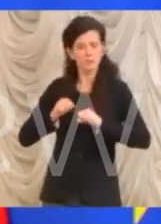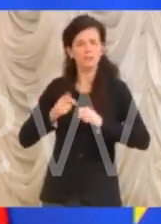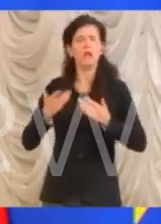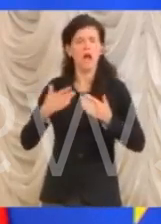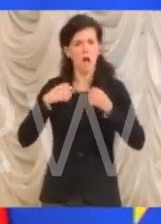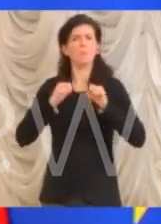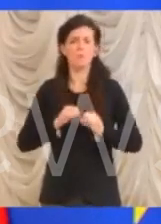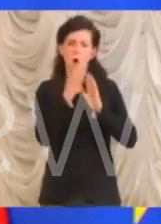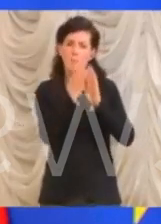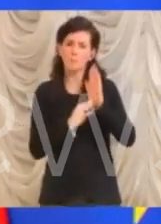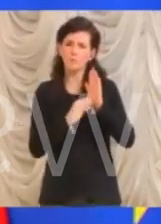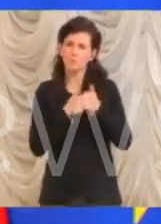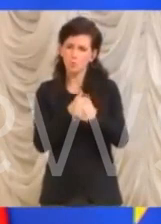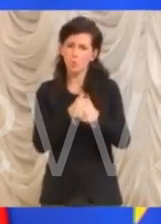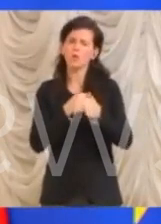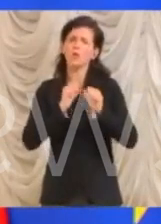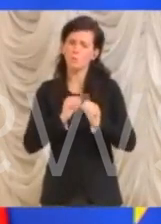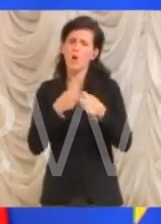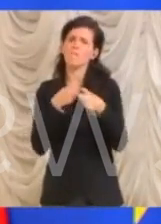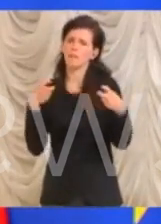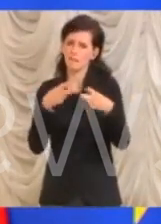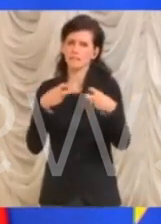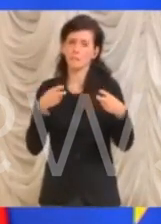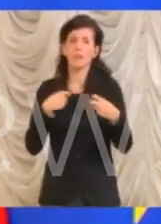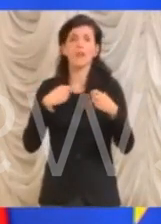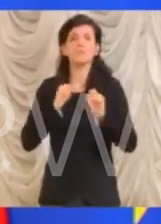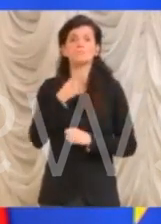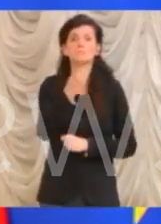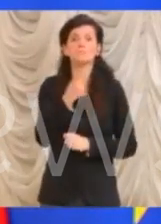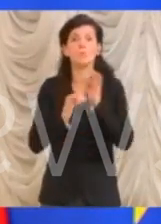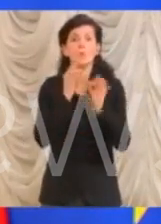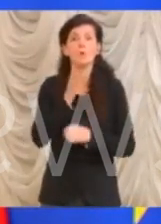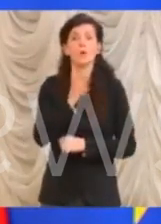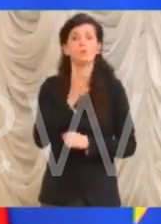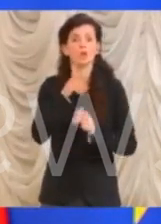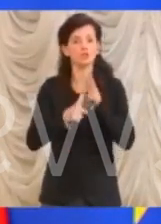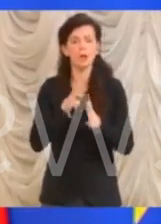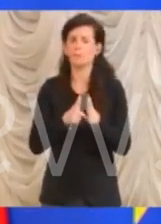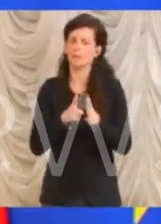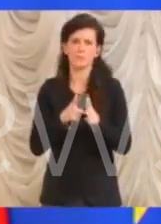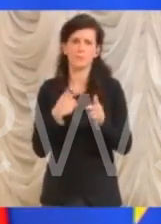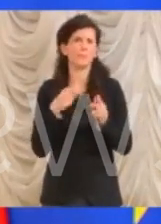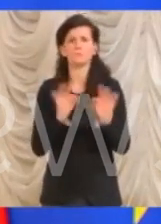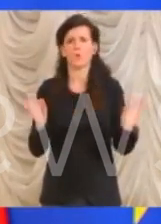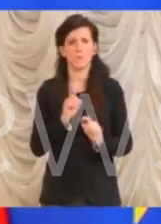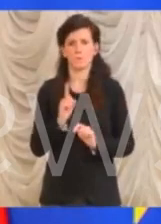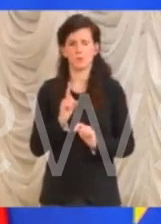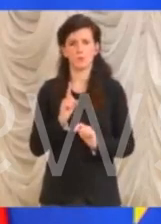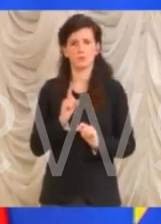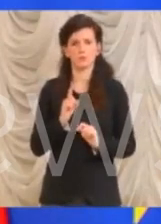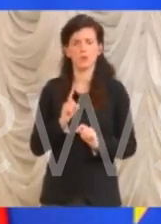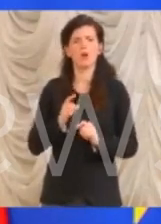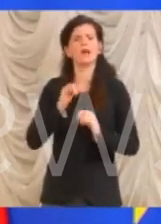delle misure non vi posso dire però il 14 aprile non siamo nella condizione quel che è certo è che noi